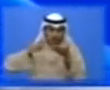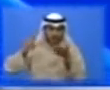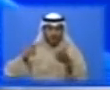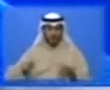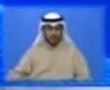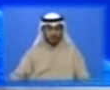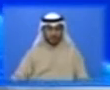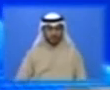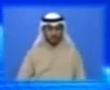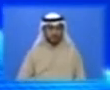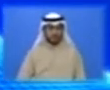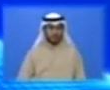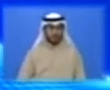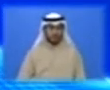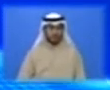مماثلة.